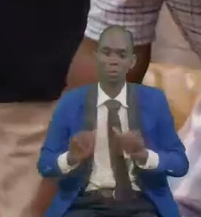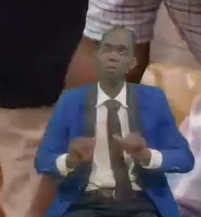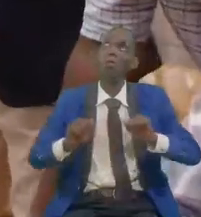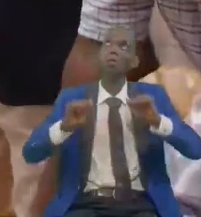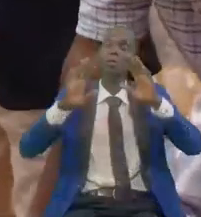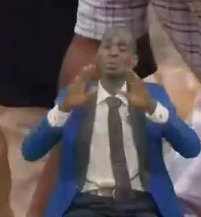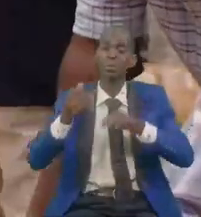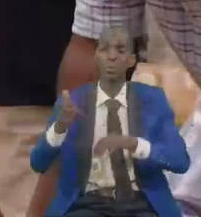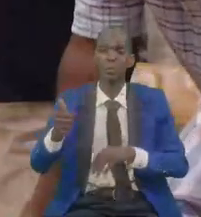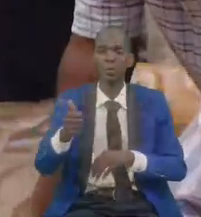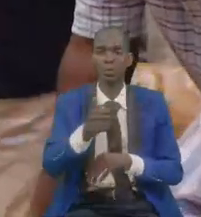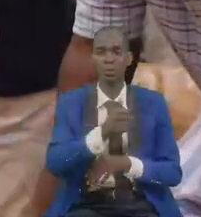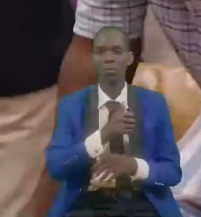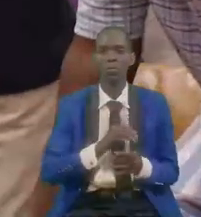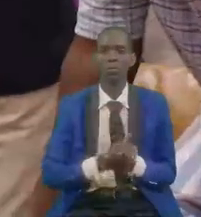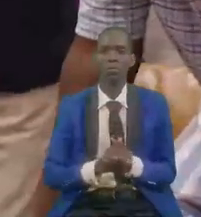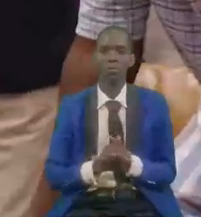Remettez-vous